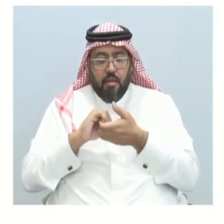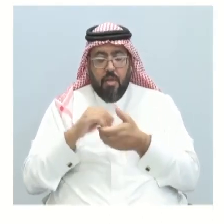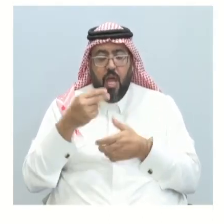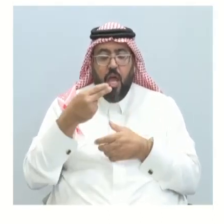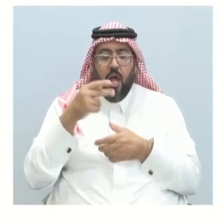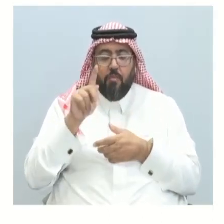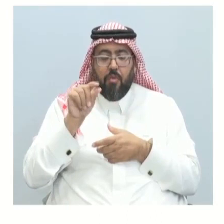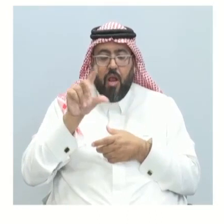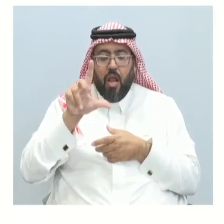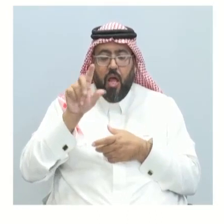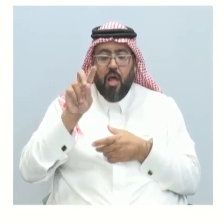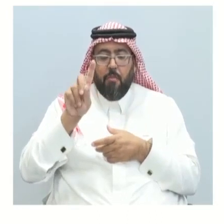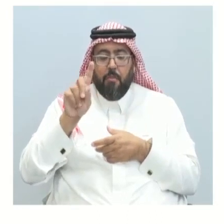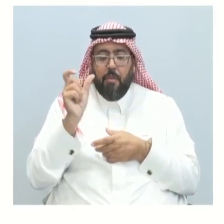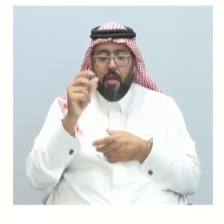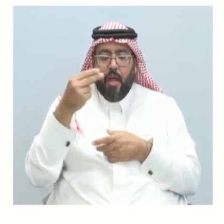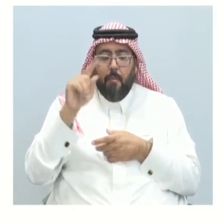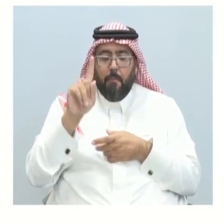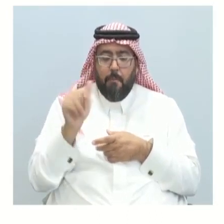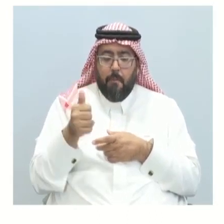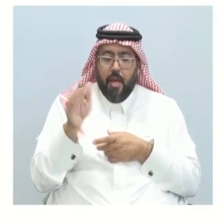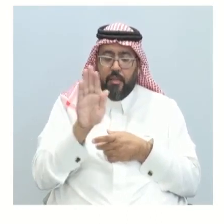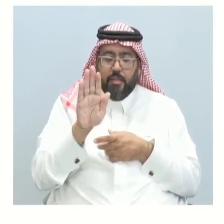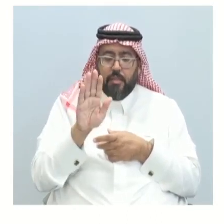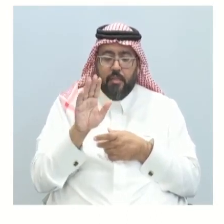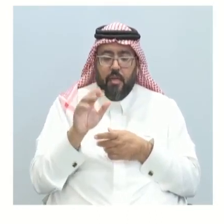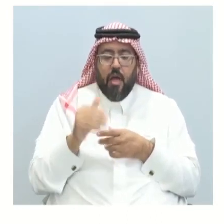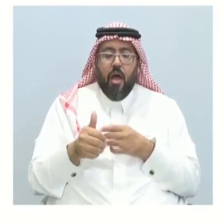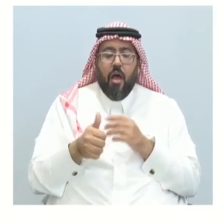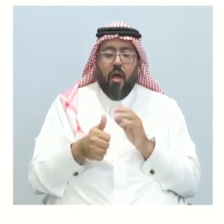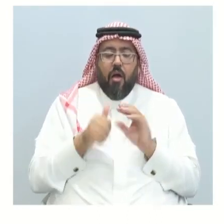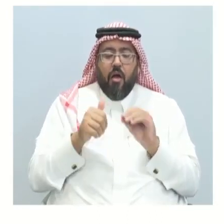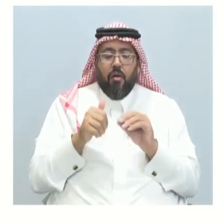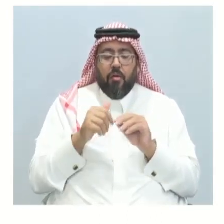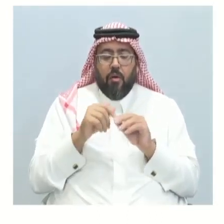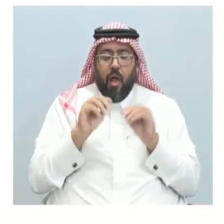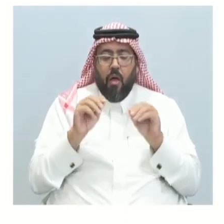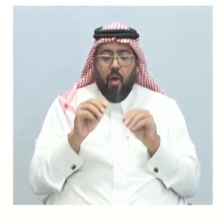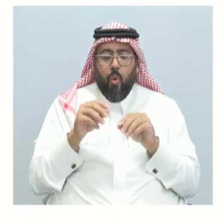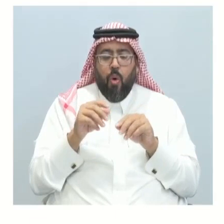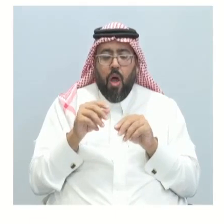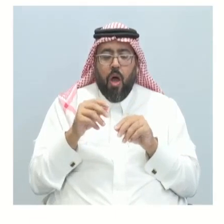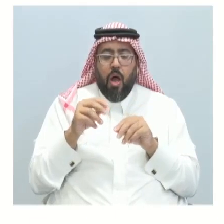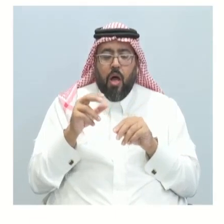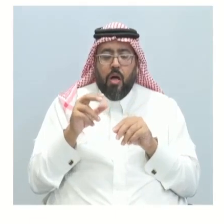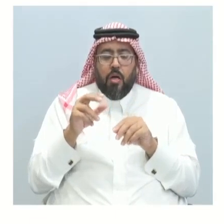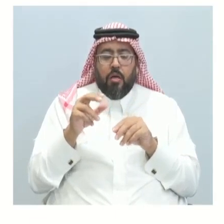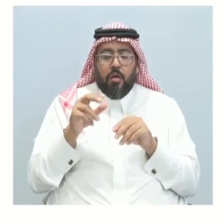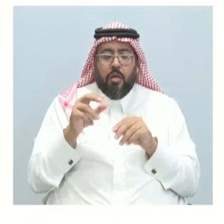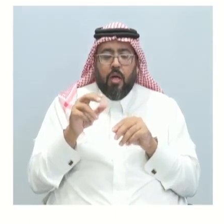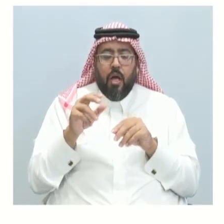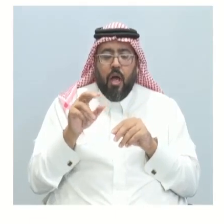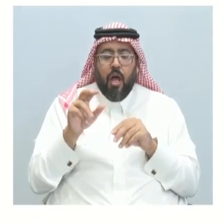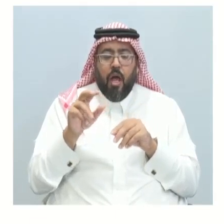وهو عبد الله بن عباس لما قال النبي صلى الله عليه وسلم في هذا الحديث خيركم خيركم لاهلي وانا خيركم لاهلي هذا الصحابي